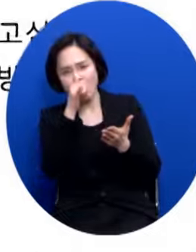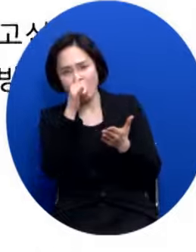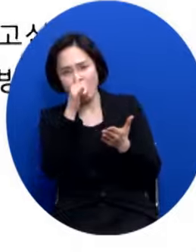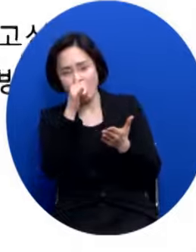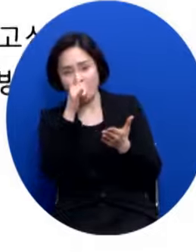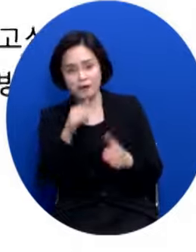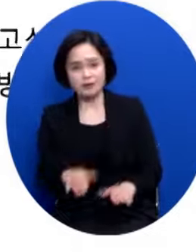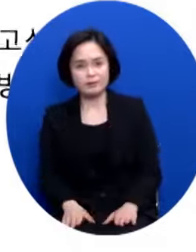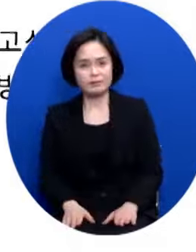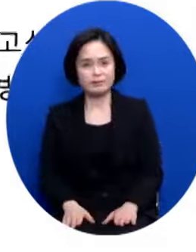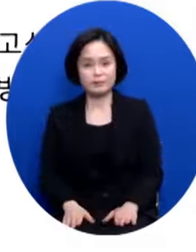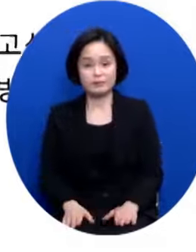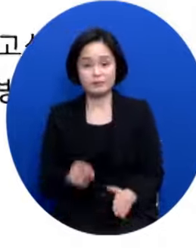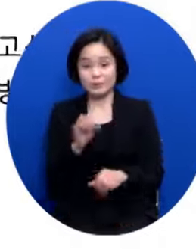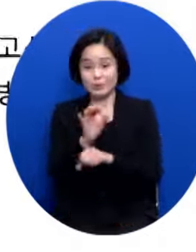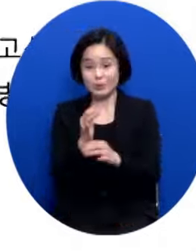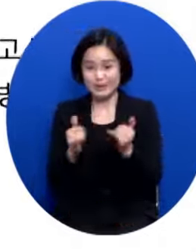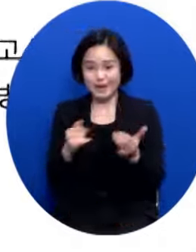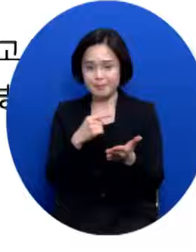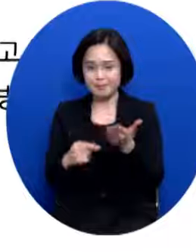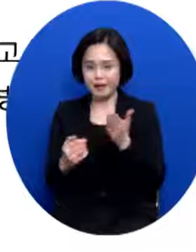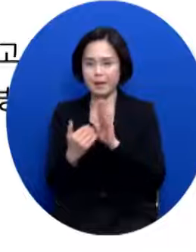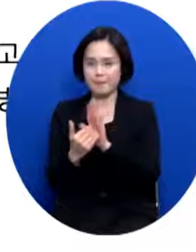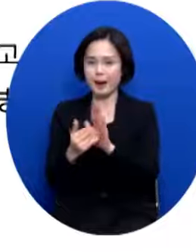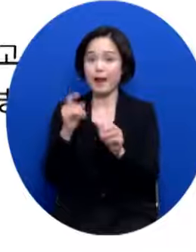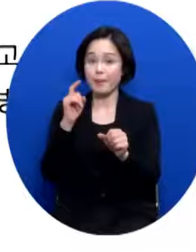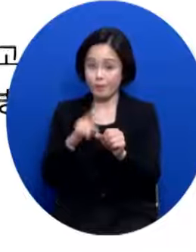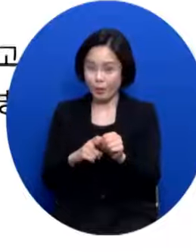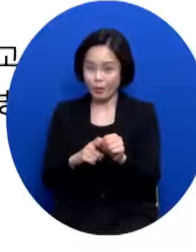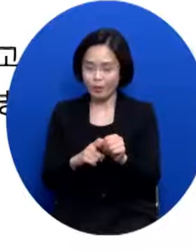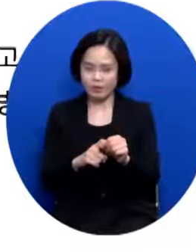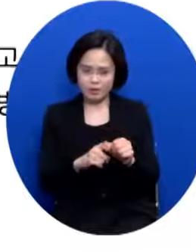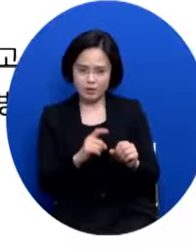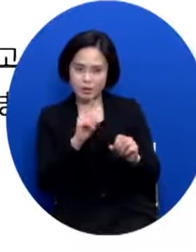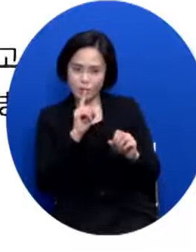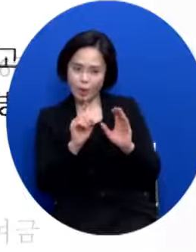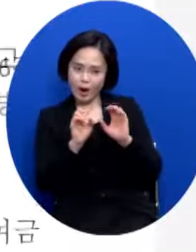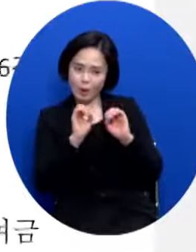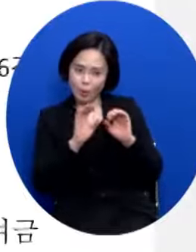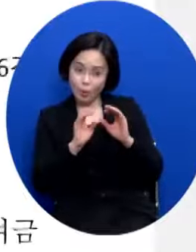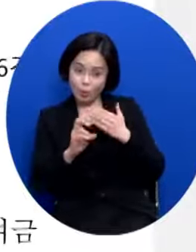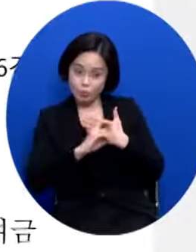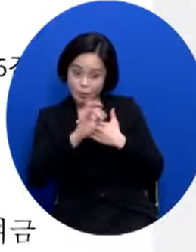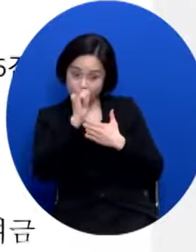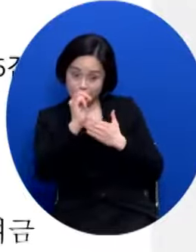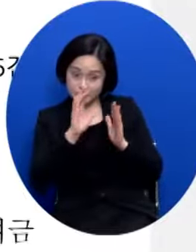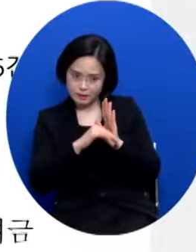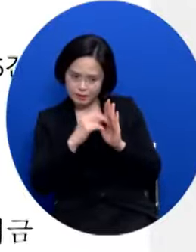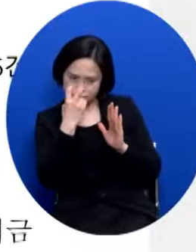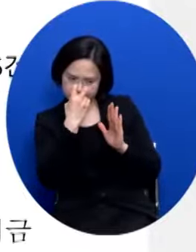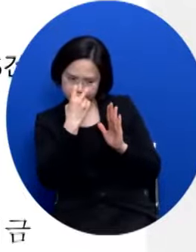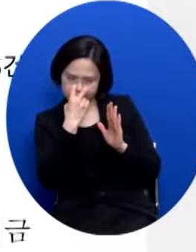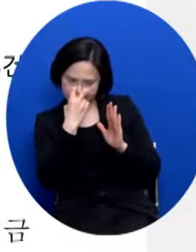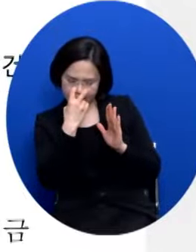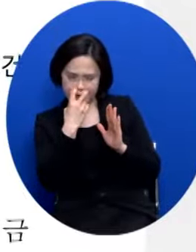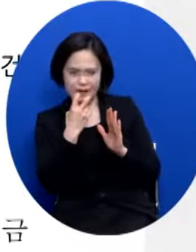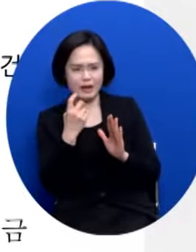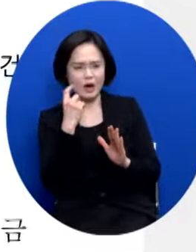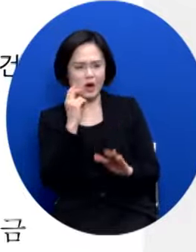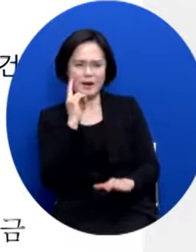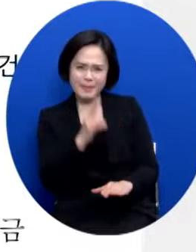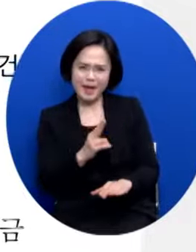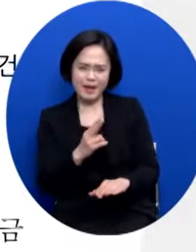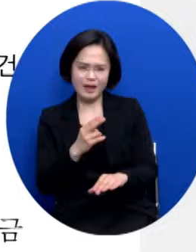예방하기 위해 온라인 매체를 중심으로 불법 의류 광고를 모니터링한 결과 위법성이 상당하거나 위법